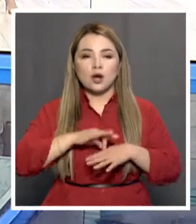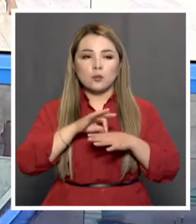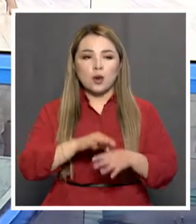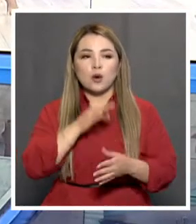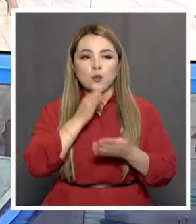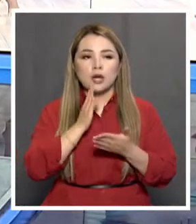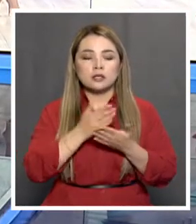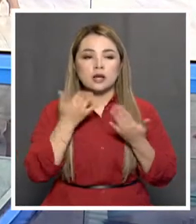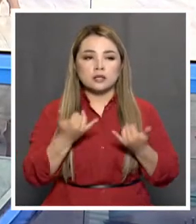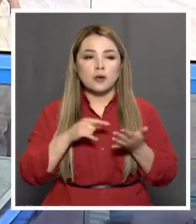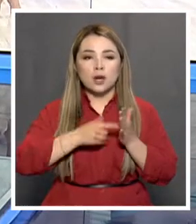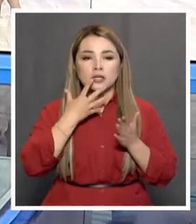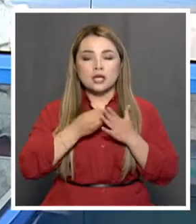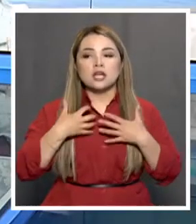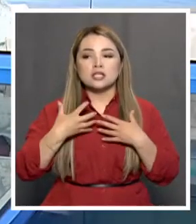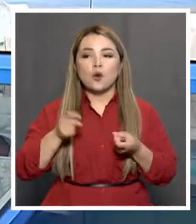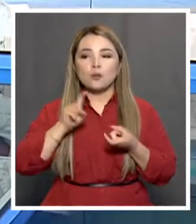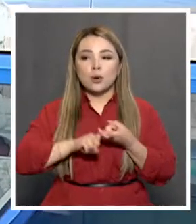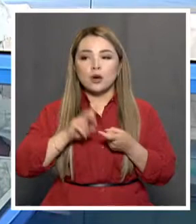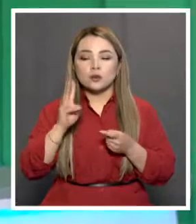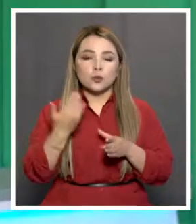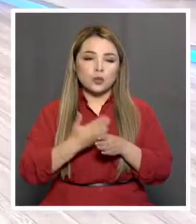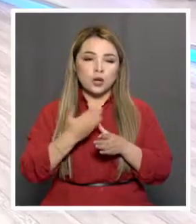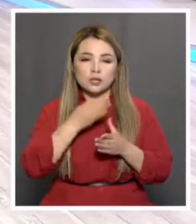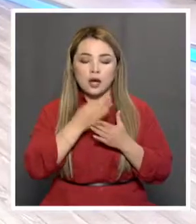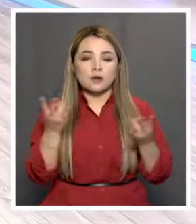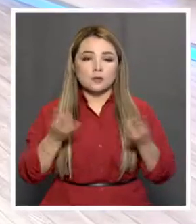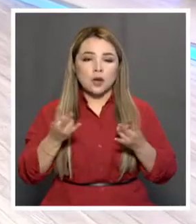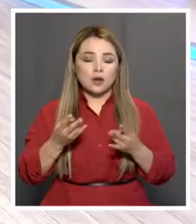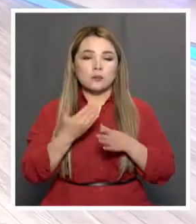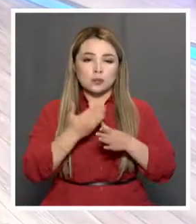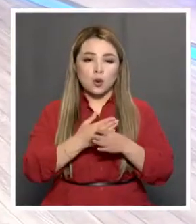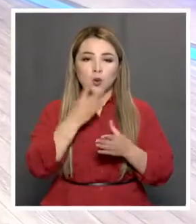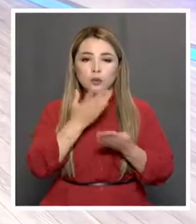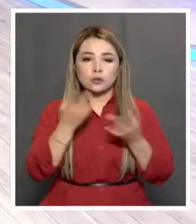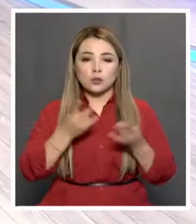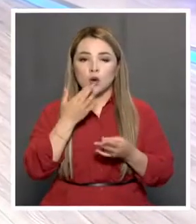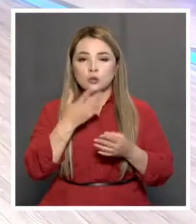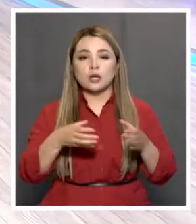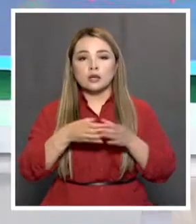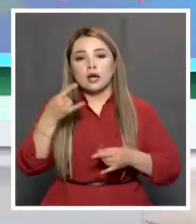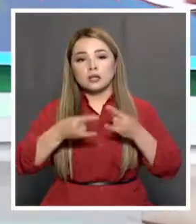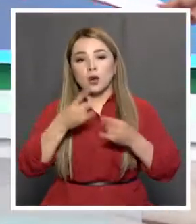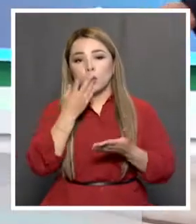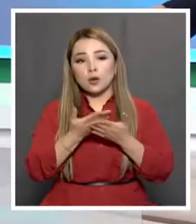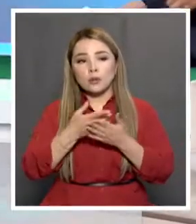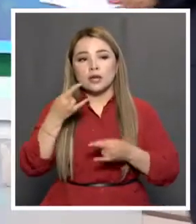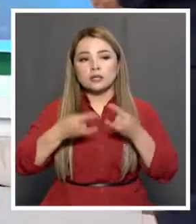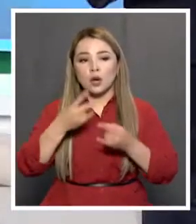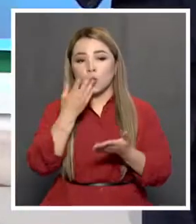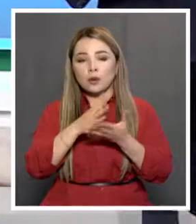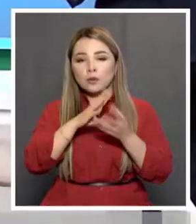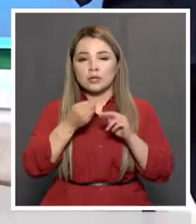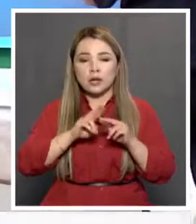жатыр. Жобаның мақсаты денсаулығына байланысты көмекке мұқтаж балаларға көмек көрсету. Ұлттық арна көрермендерді экранда